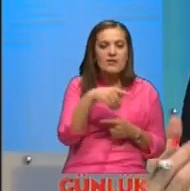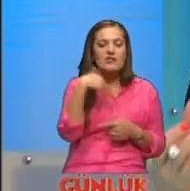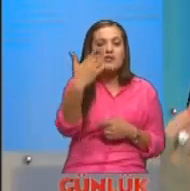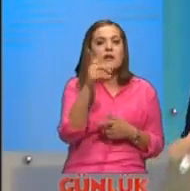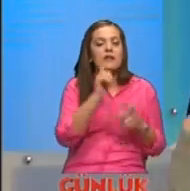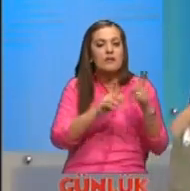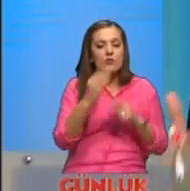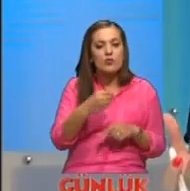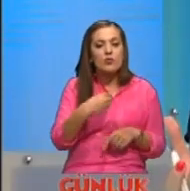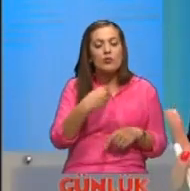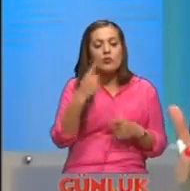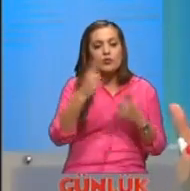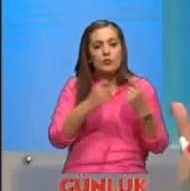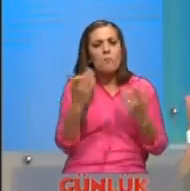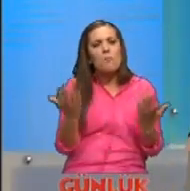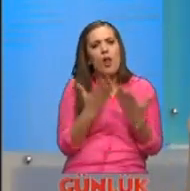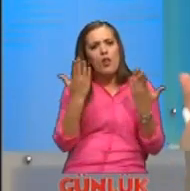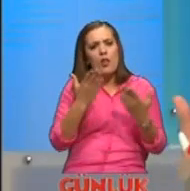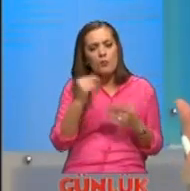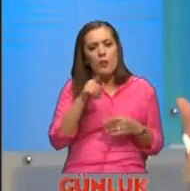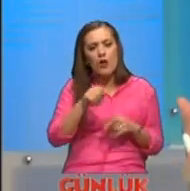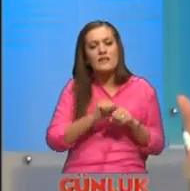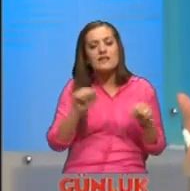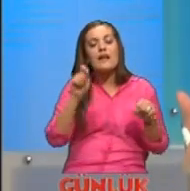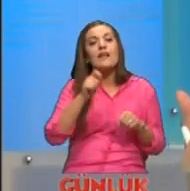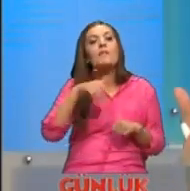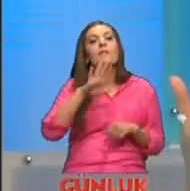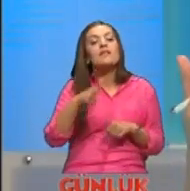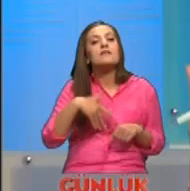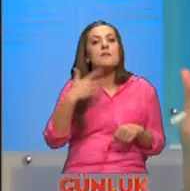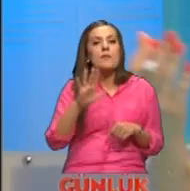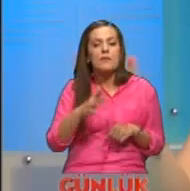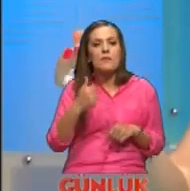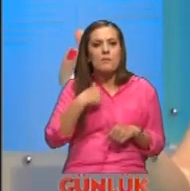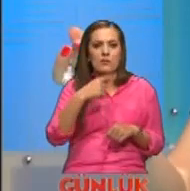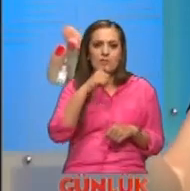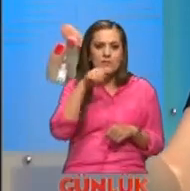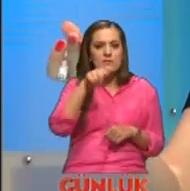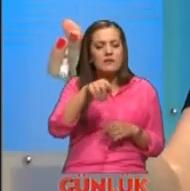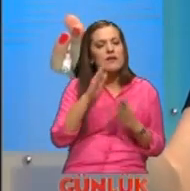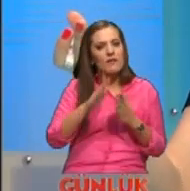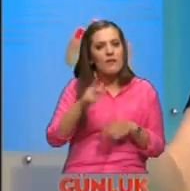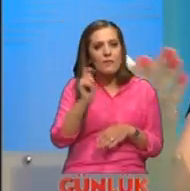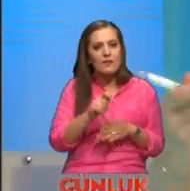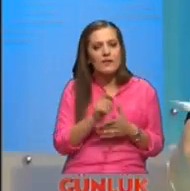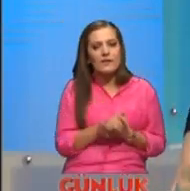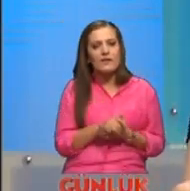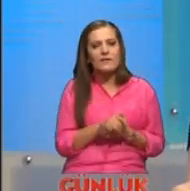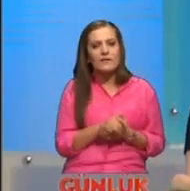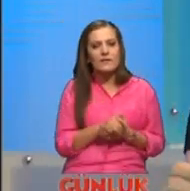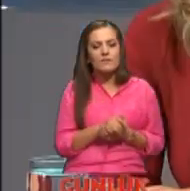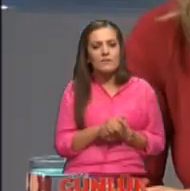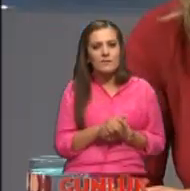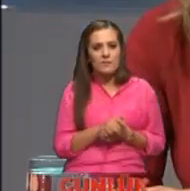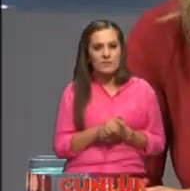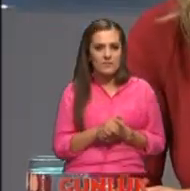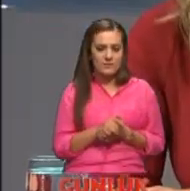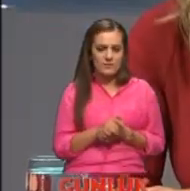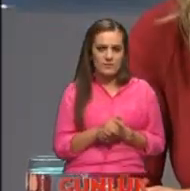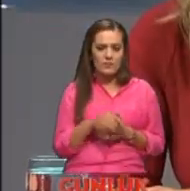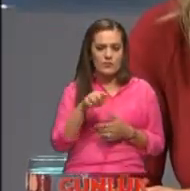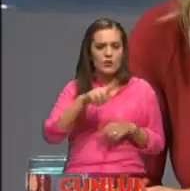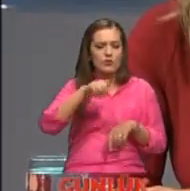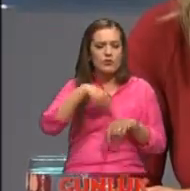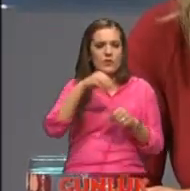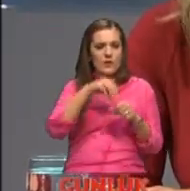O sırada sütünüz de bol olabilir ve onu ziyan etmek istemeyebilirsiniz. Evet. Ben susayım, siz devam edin. devam edin. Şimdi